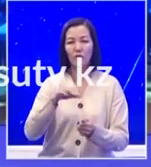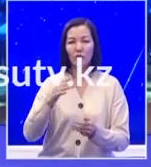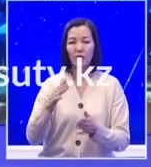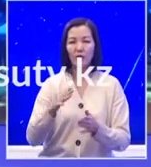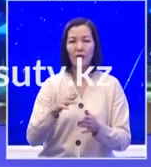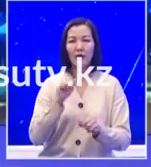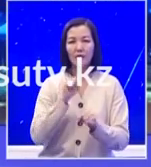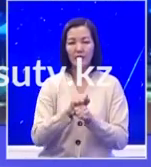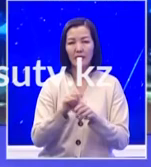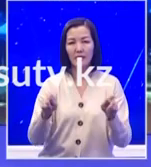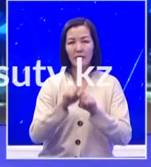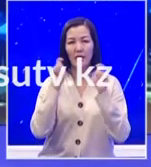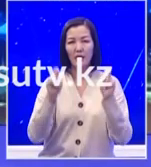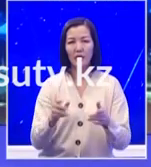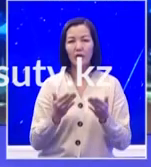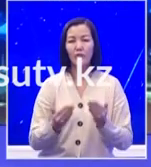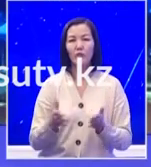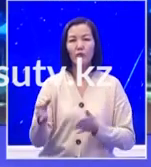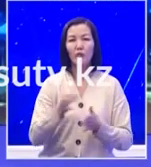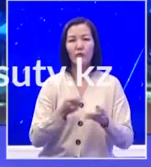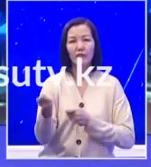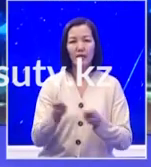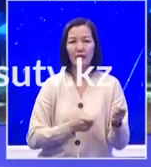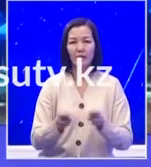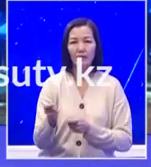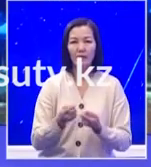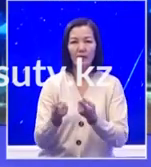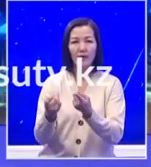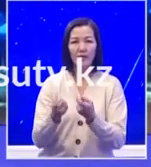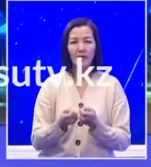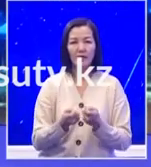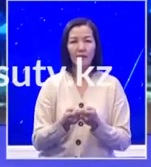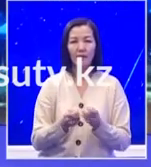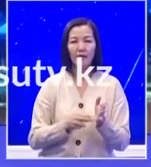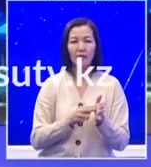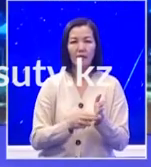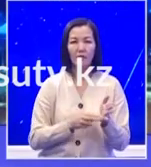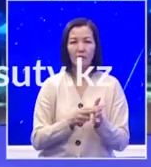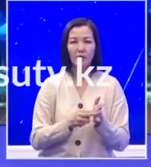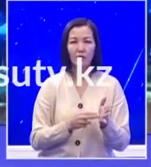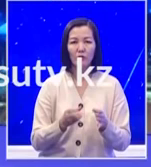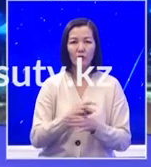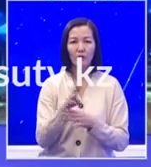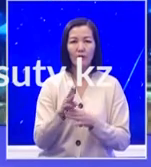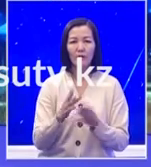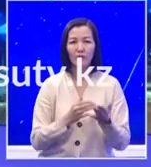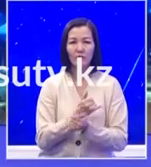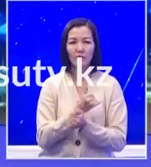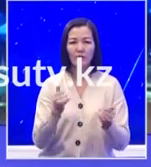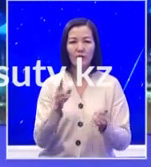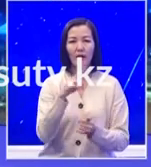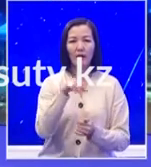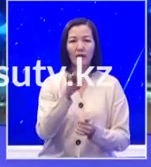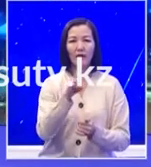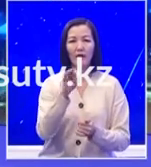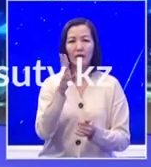туралы бүгін облыс әкімінің локомотив тартымдылығын және магистралдық темір жол желісіне шығуды қамтамасыз ету қызметін көрсететін Дар